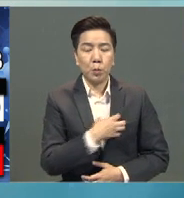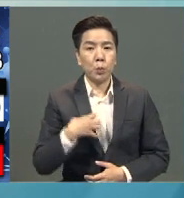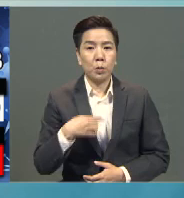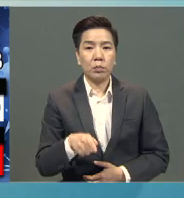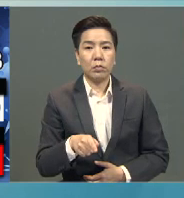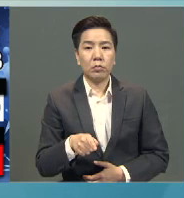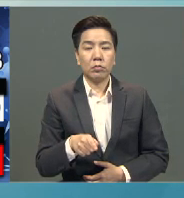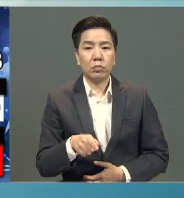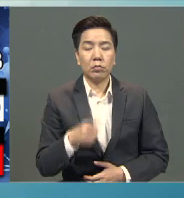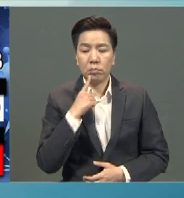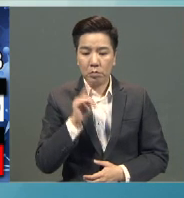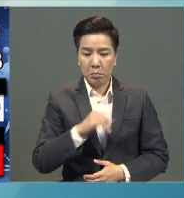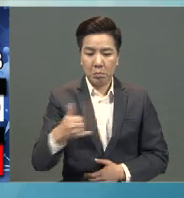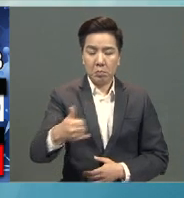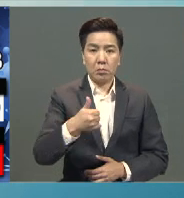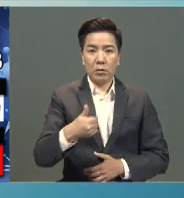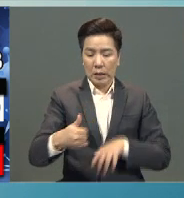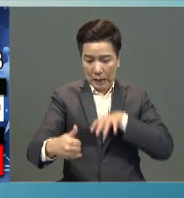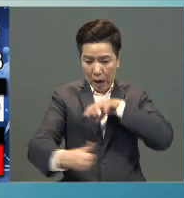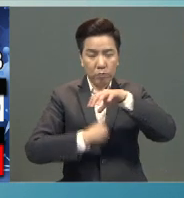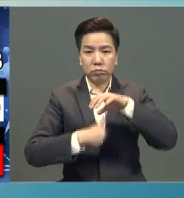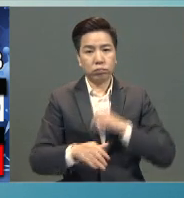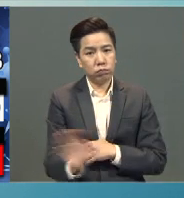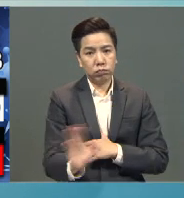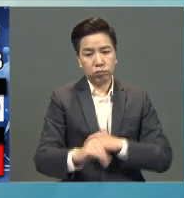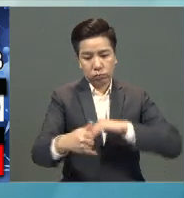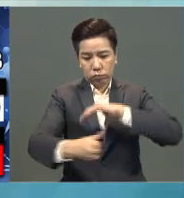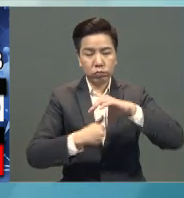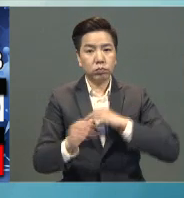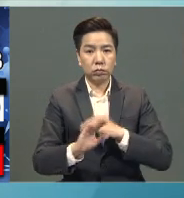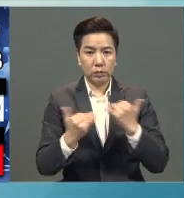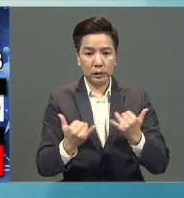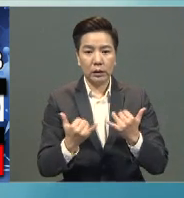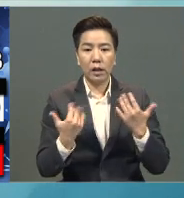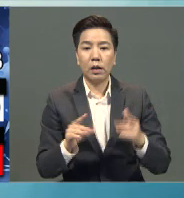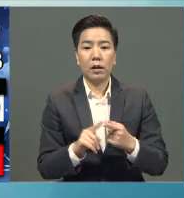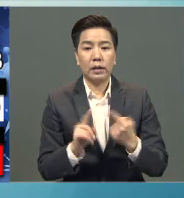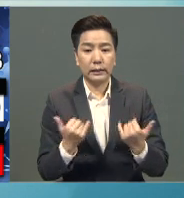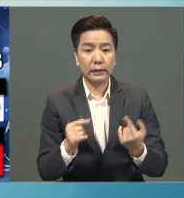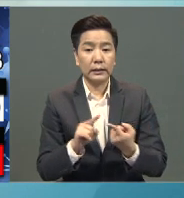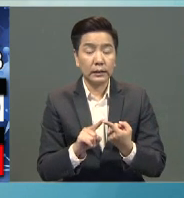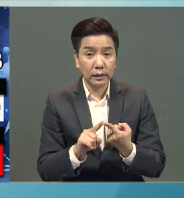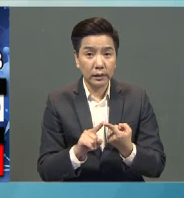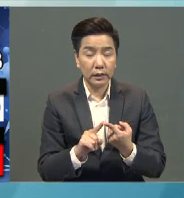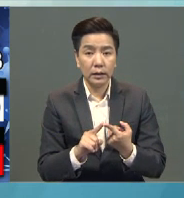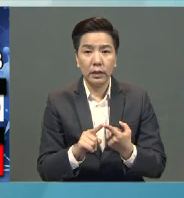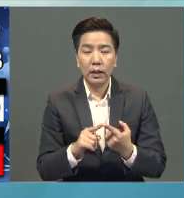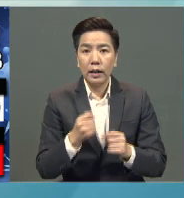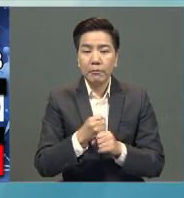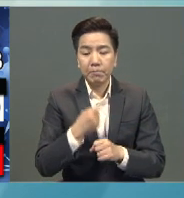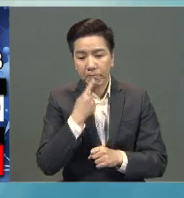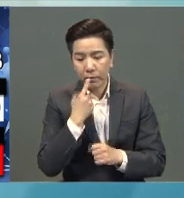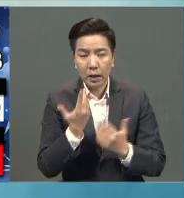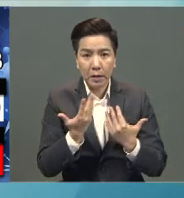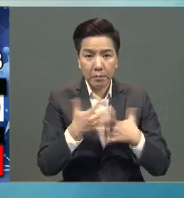ดังกล่าวไม่ให้เข้าพักนะฮะหลังจากนั้นทางสำนักงานจึงได้มีการ